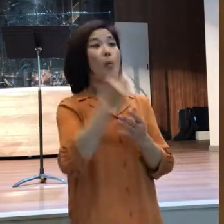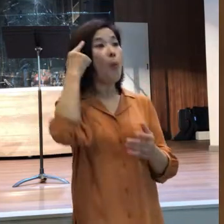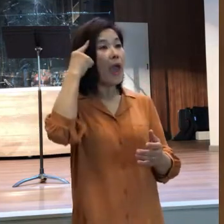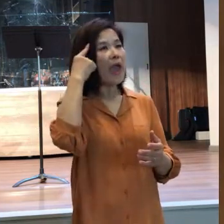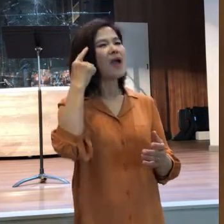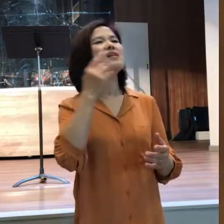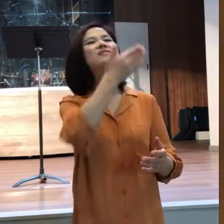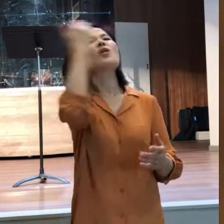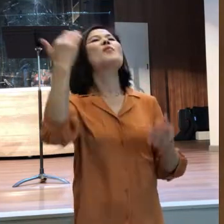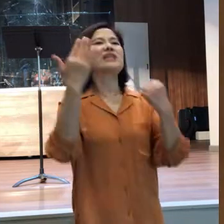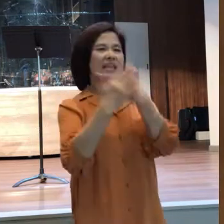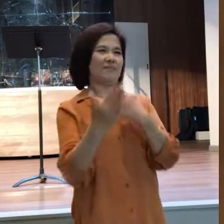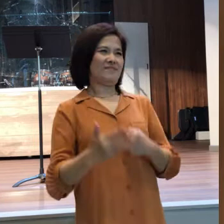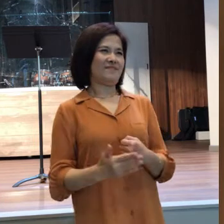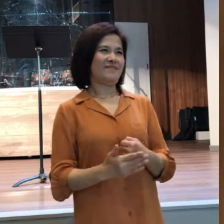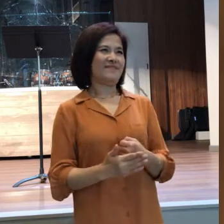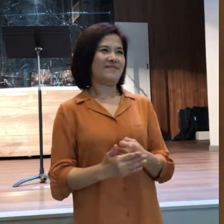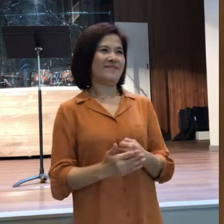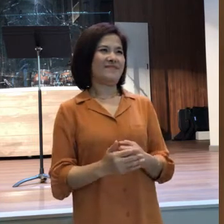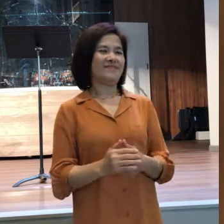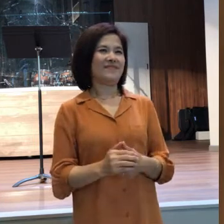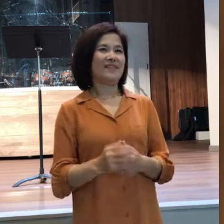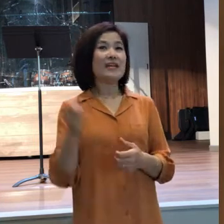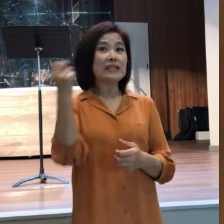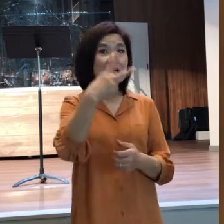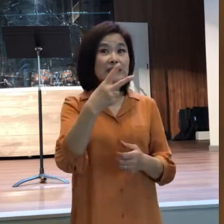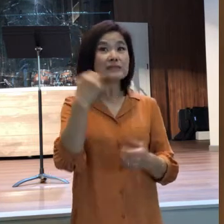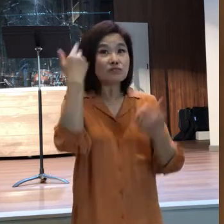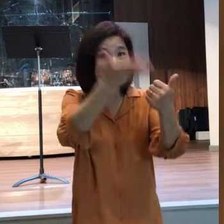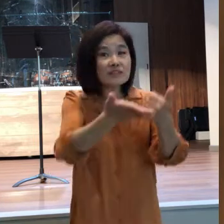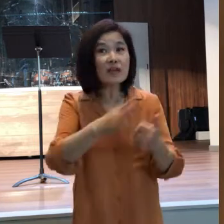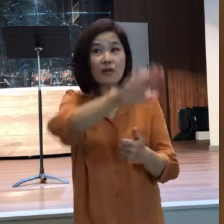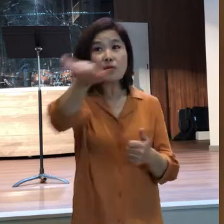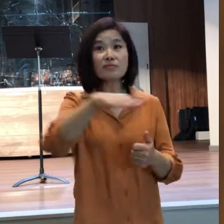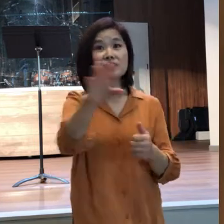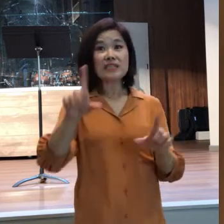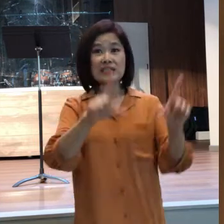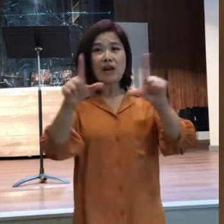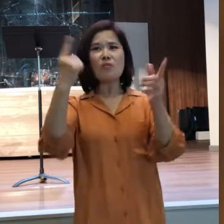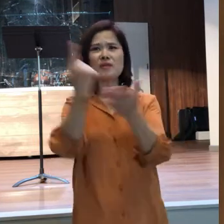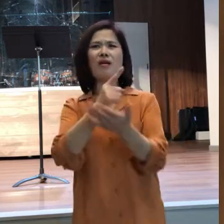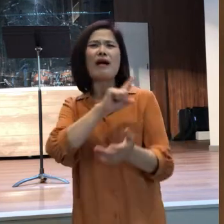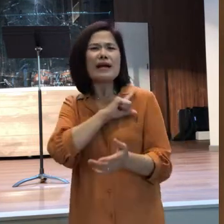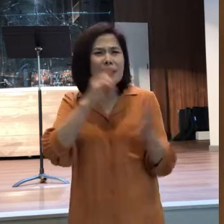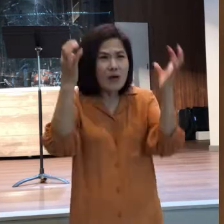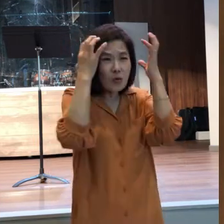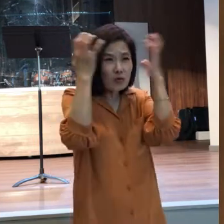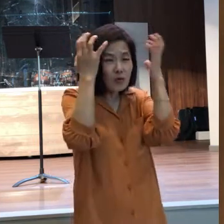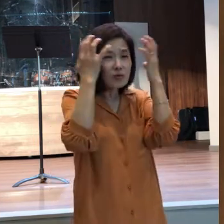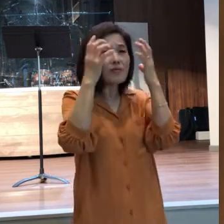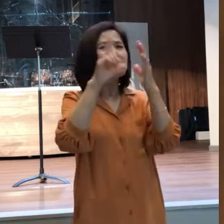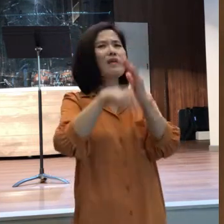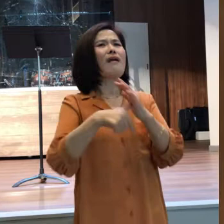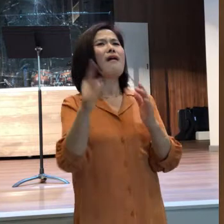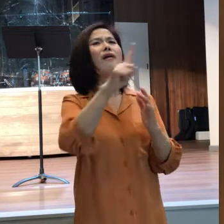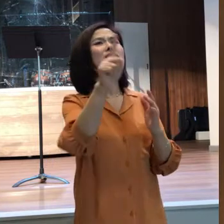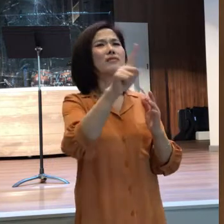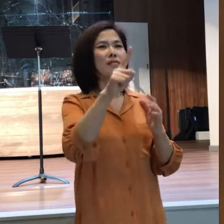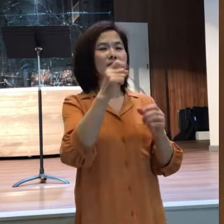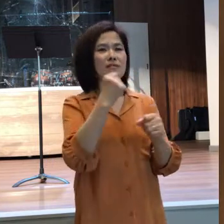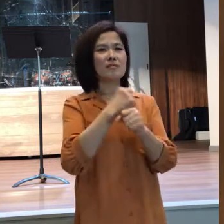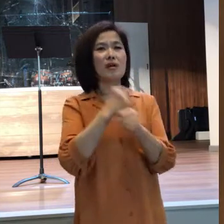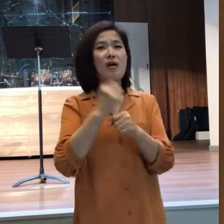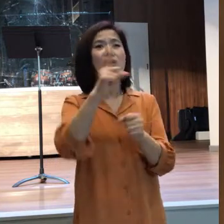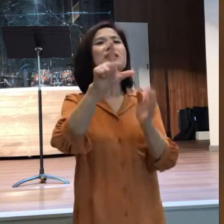왜요? 젊었기 때문입니다. 다시 묻습니다. 여러분이 살아오며 가장 고통스러운 것은 어떤